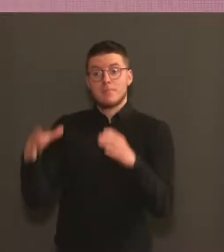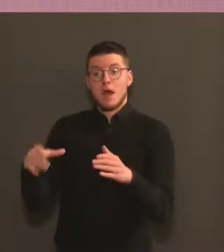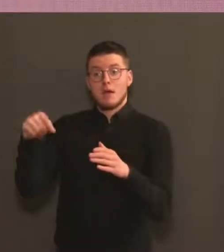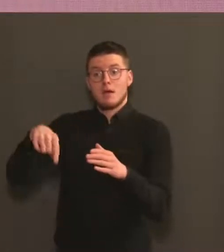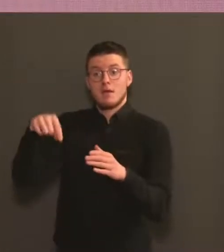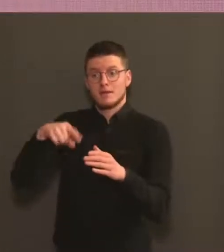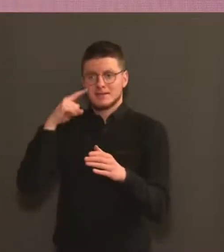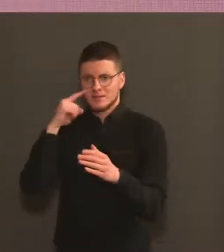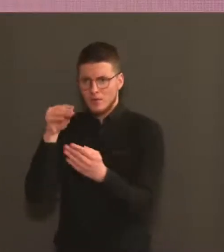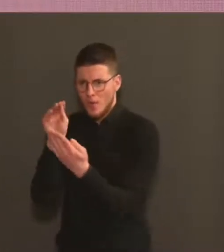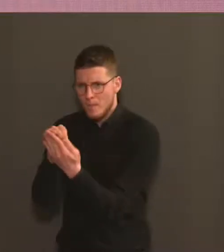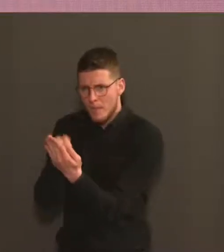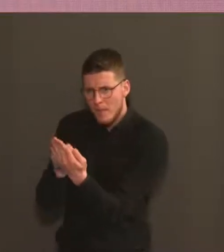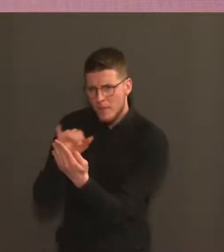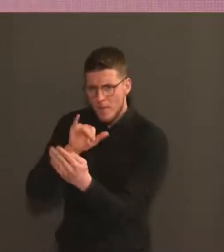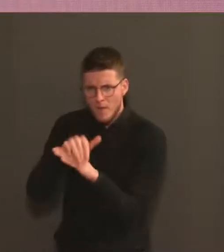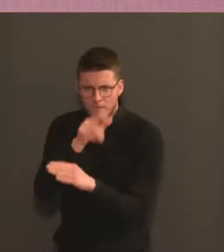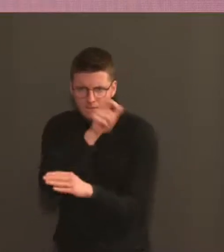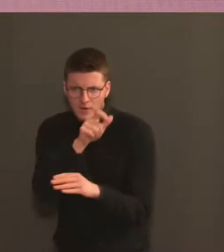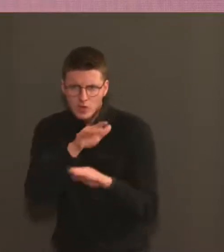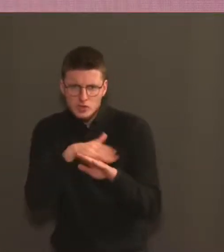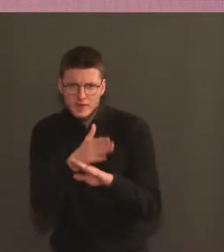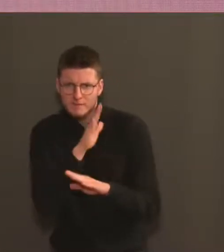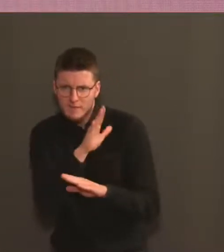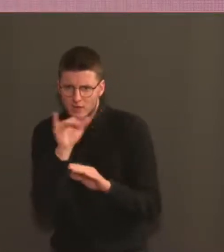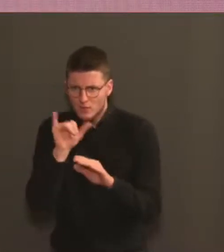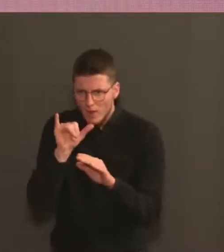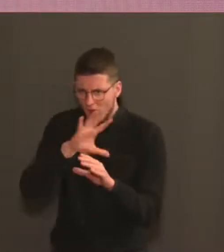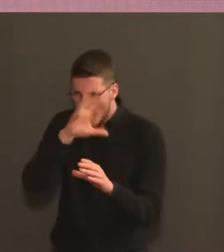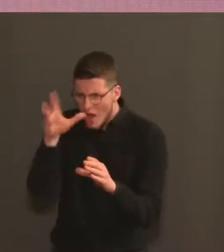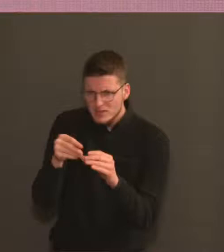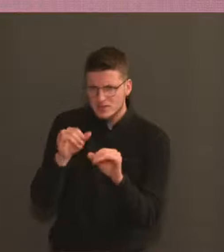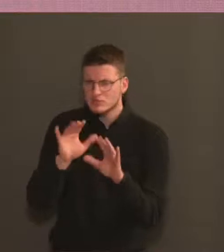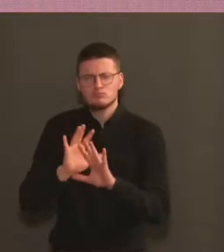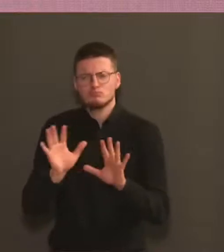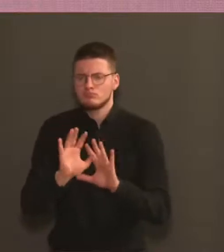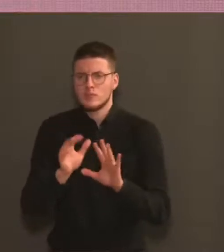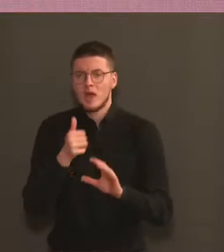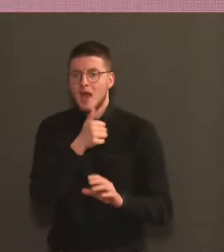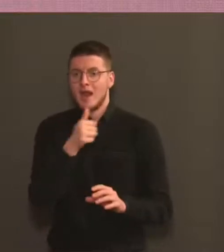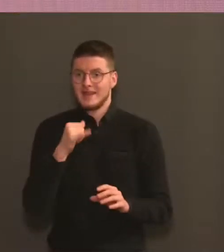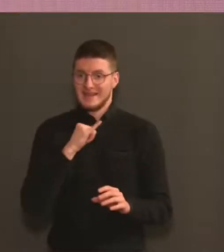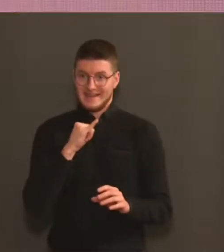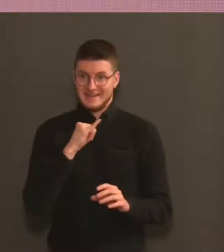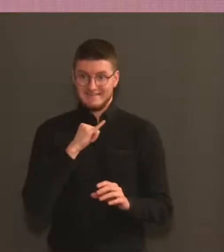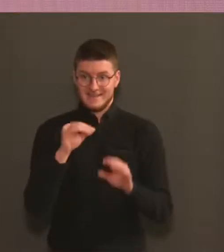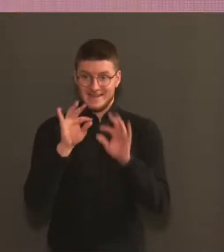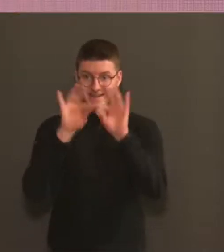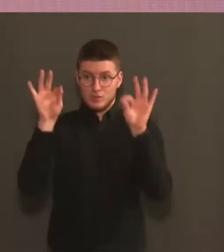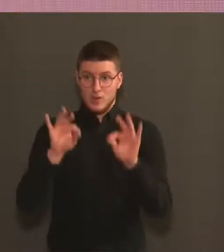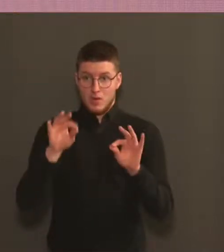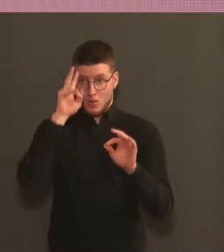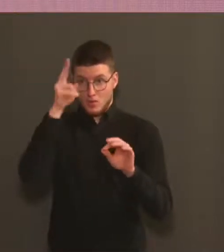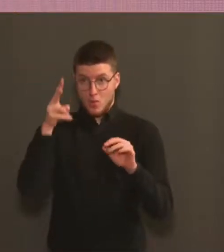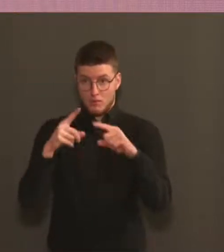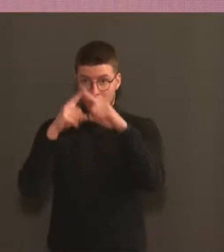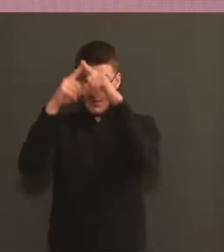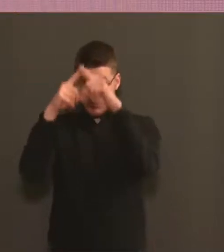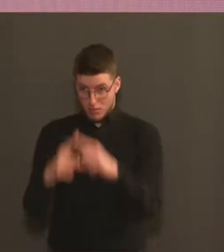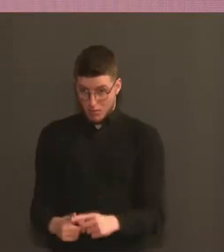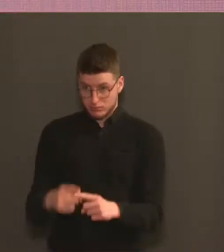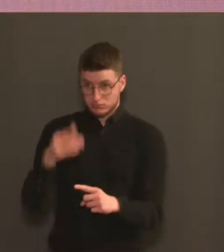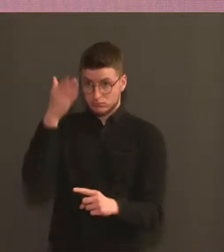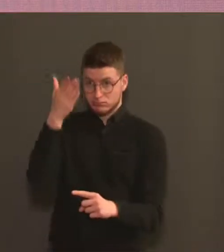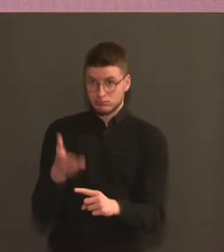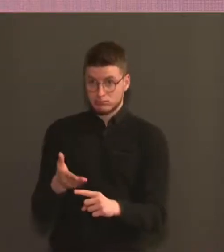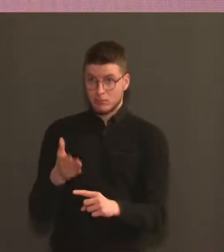burgers. Er wordt enkel een lijst opgesteld met mensen die baat zouden hebben